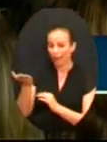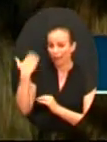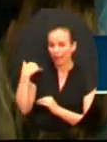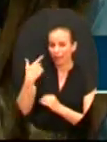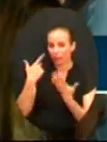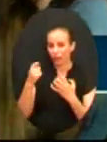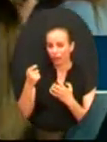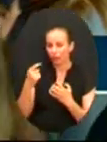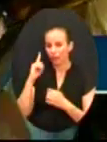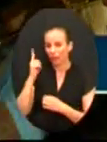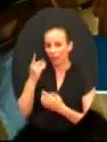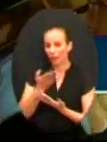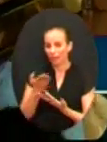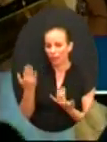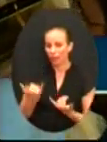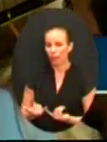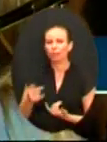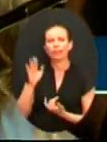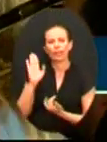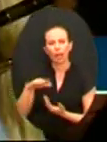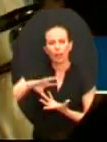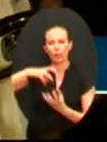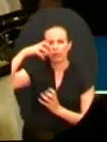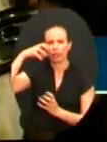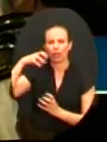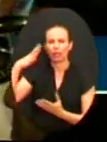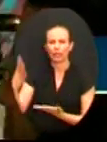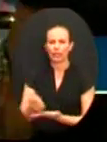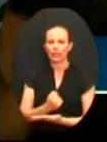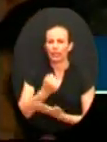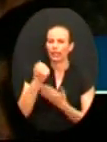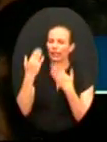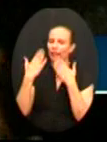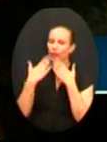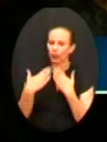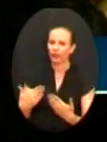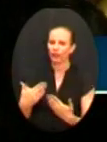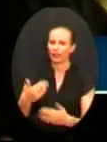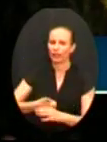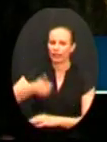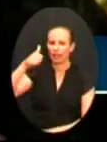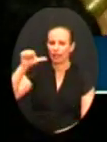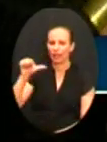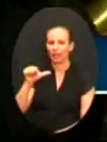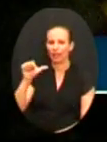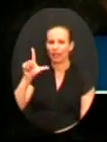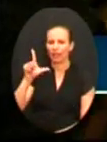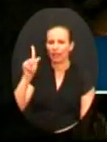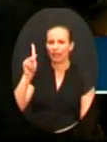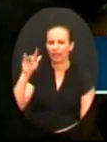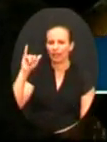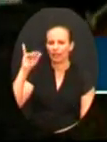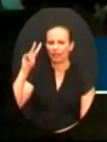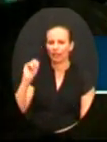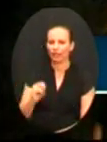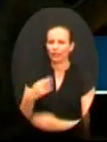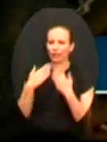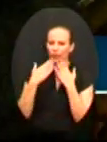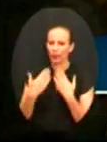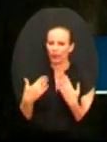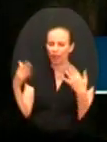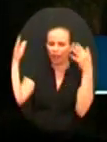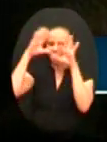ואיפה אנחנו, גם למונדיאל נגיע. שר זאב אלקין, תודה רבה לך. תודה רבה, וערב טוב,